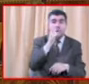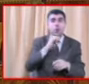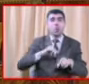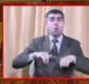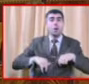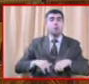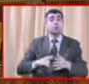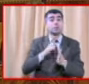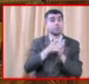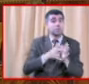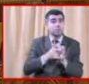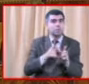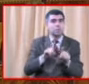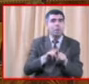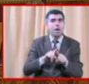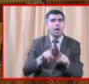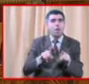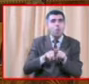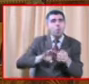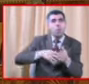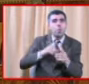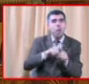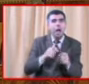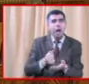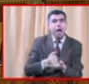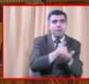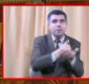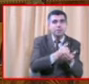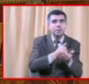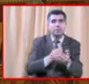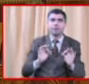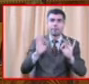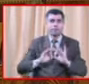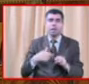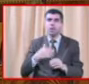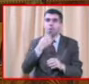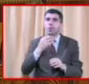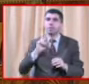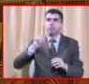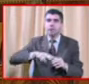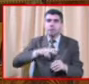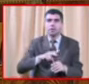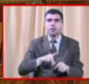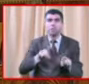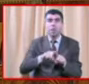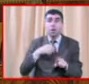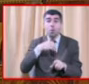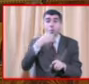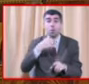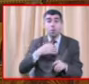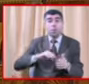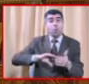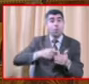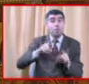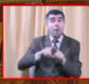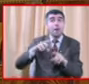ولكن كنقولوا ماشي هذا هو العلاج. ثالثا انا كنقول ما نغتنموش فرص